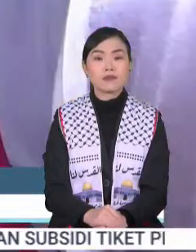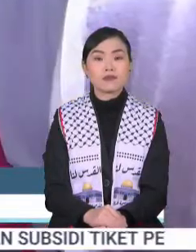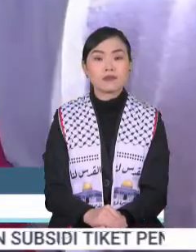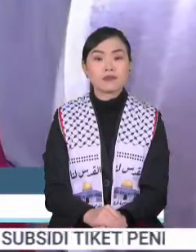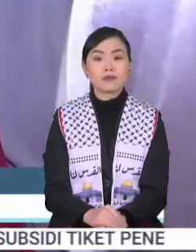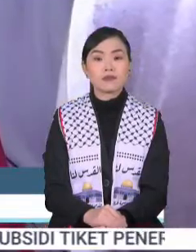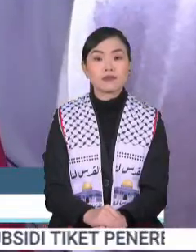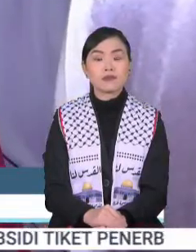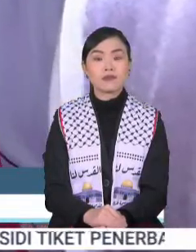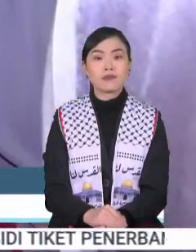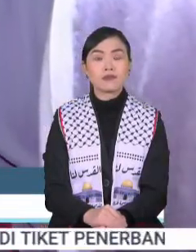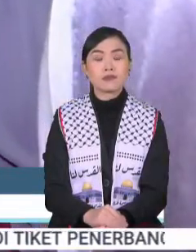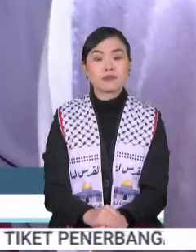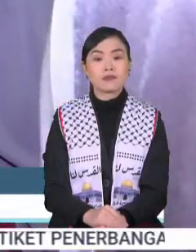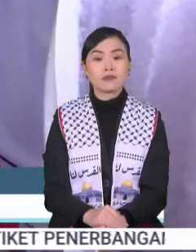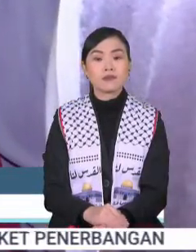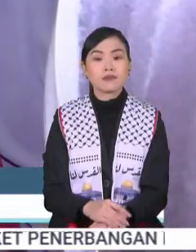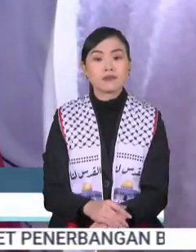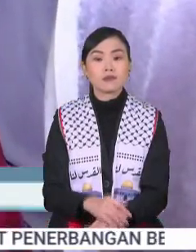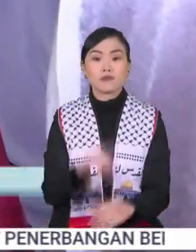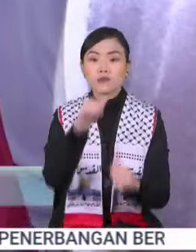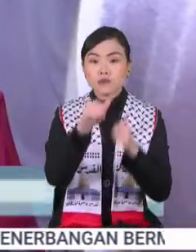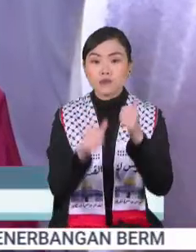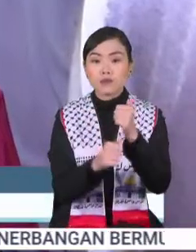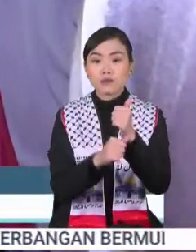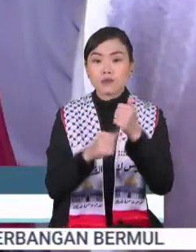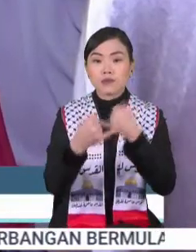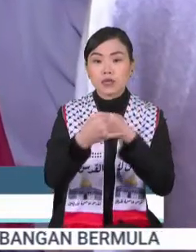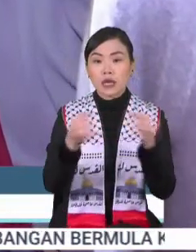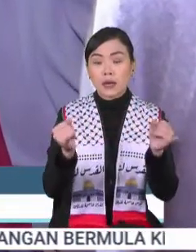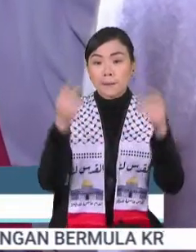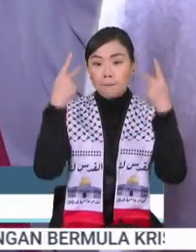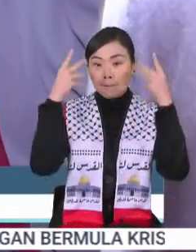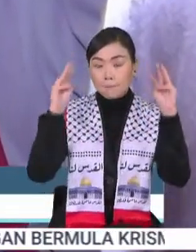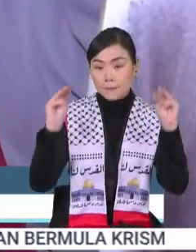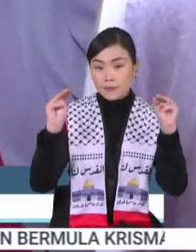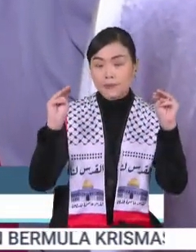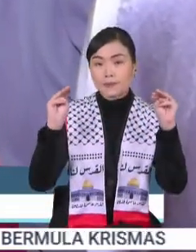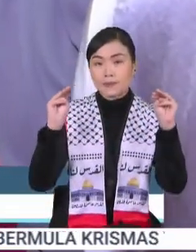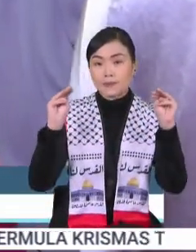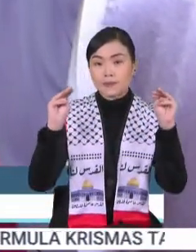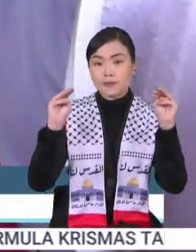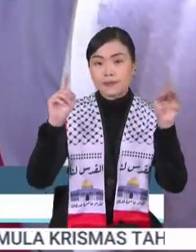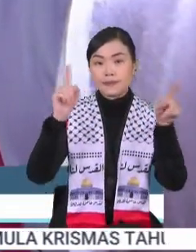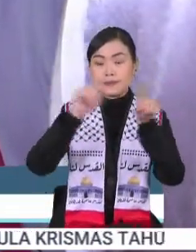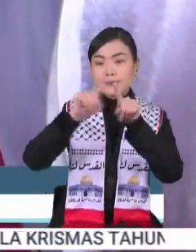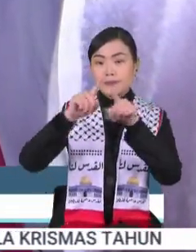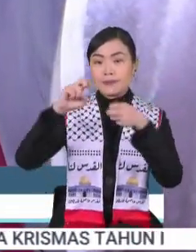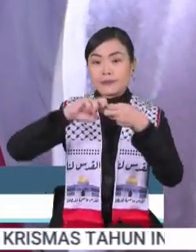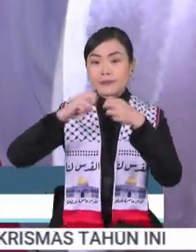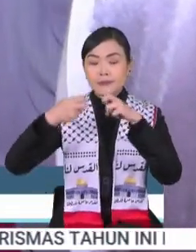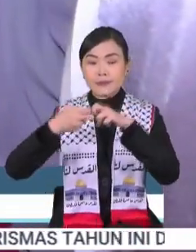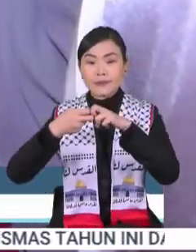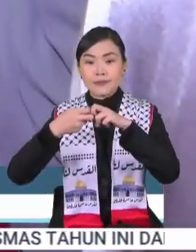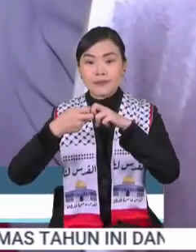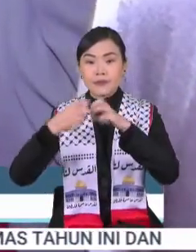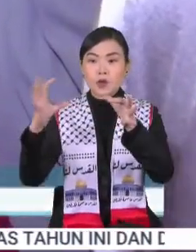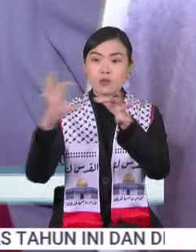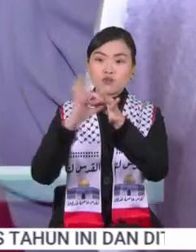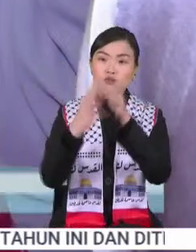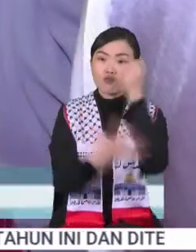Baru di bawah kita tahu jabatan sebelum ini di bawah perdana menteri tertunj hal-hal yang berkaitan dengan